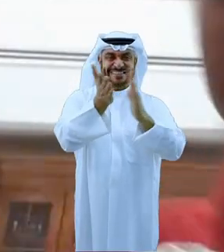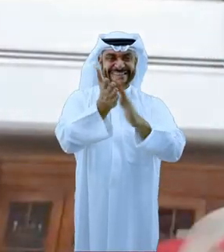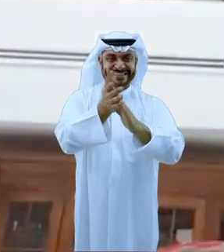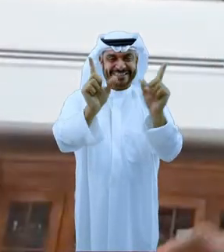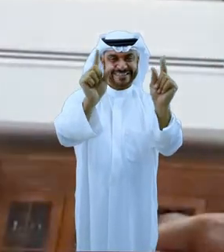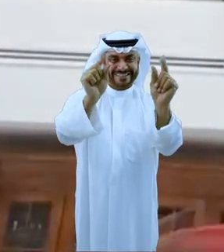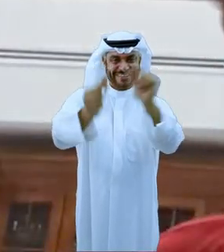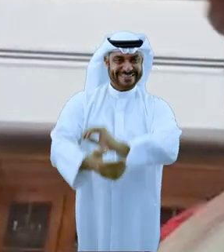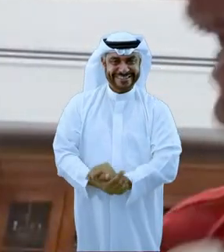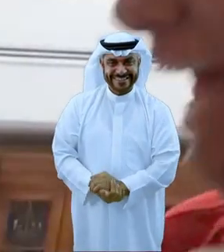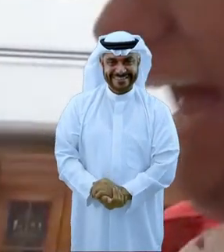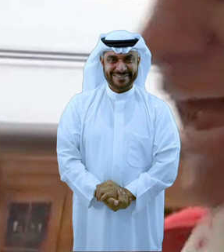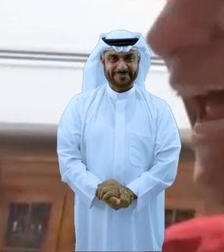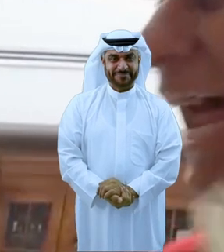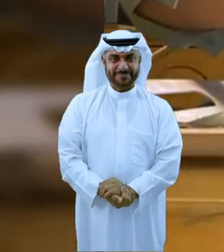برافو.